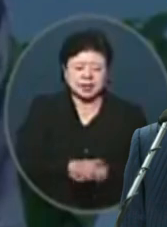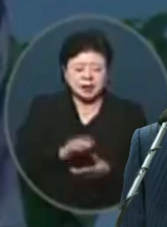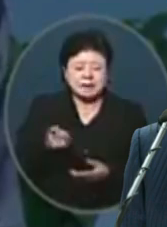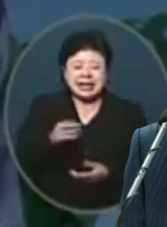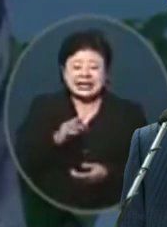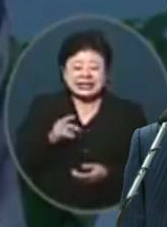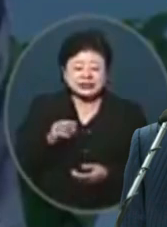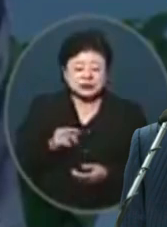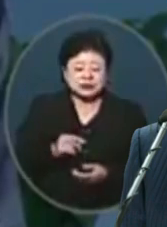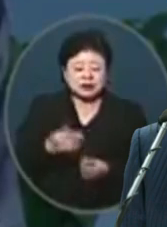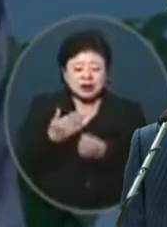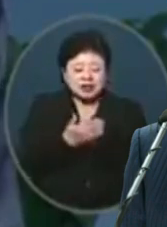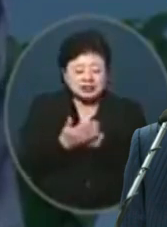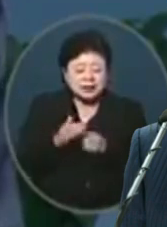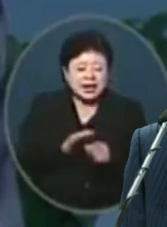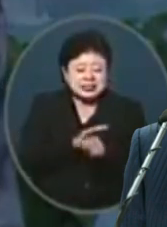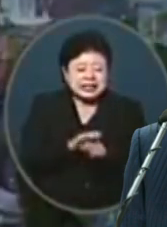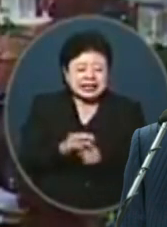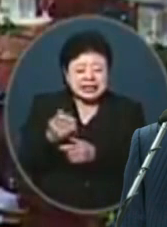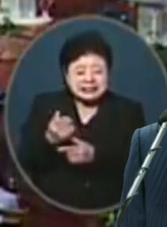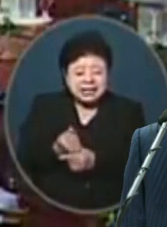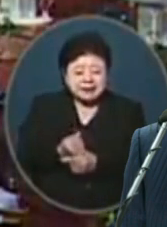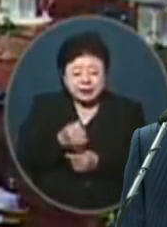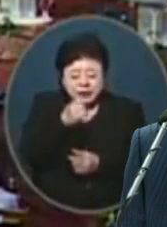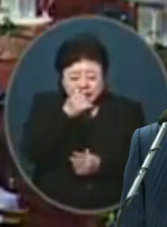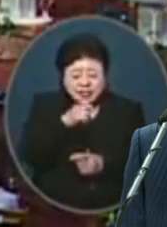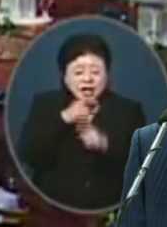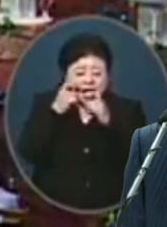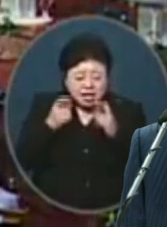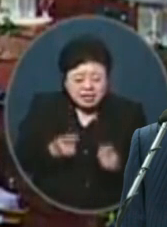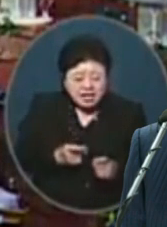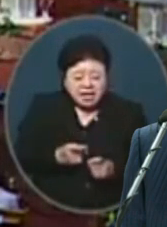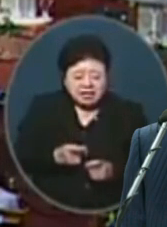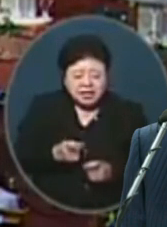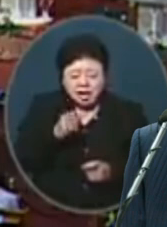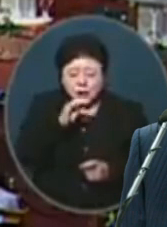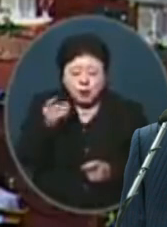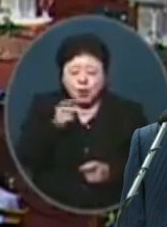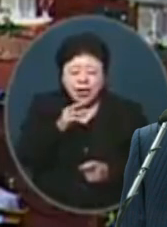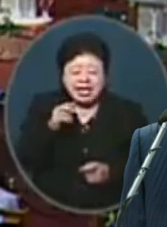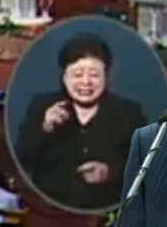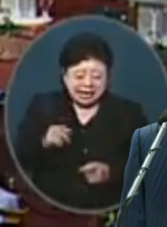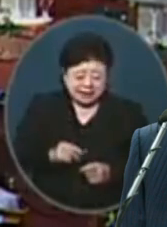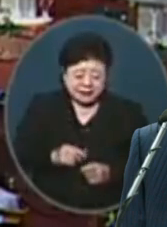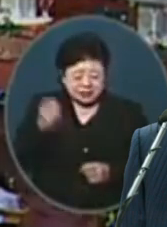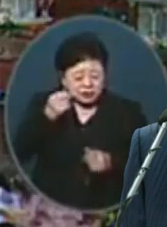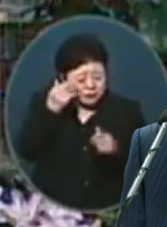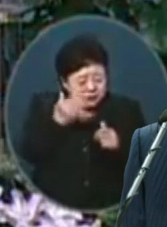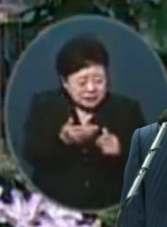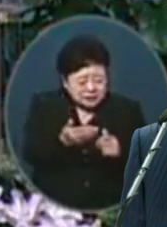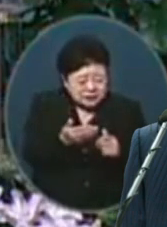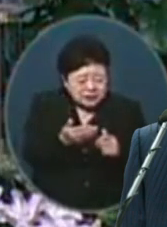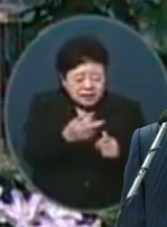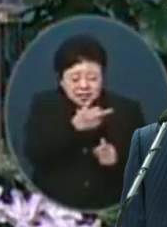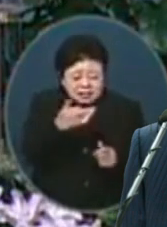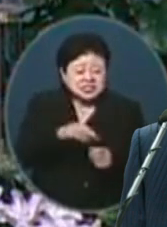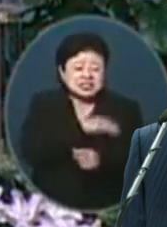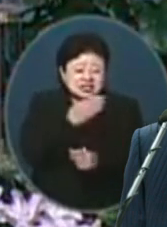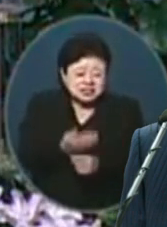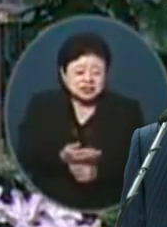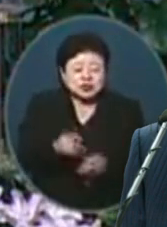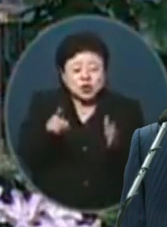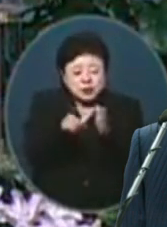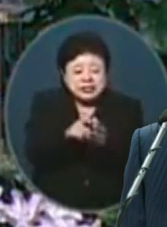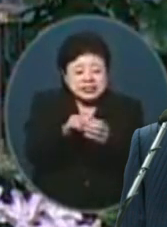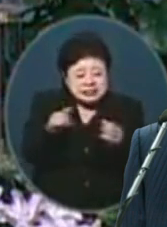파라클레토스는 은혜와 사랑에 잡혀있는 죄인의 보혜사인 것입니다. 성령께서는 크신 능력으로 믿는